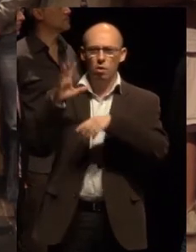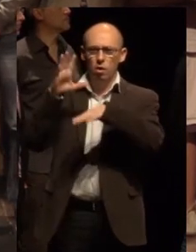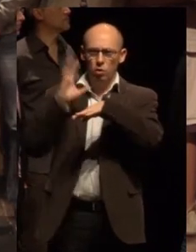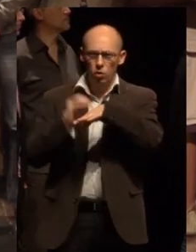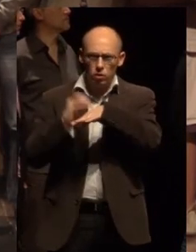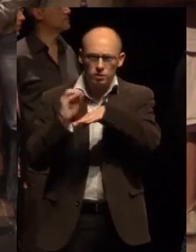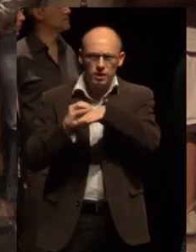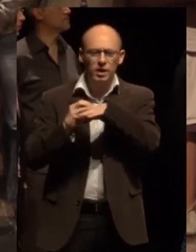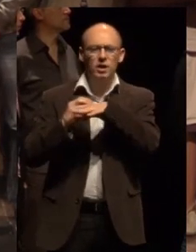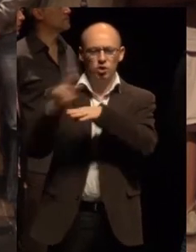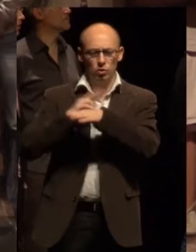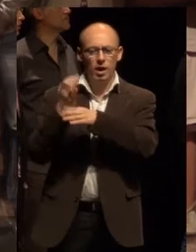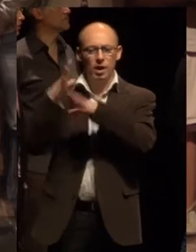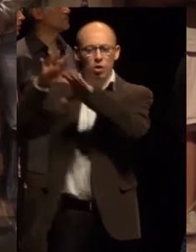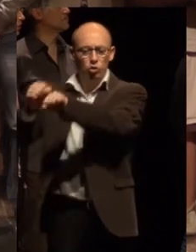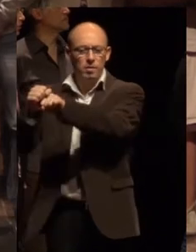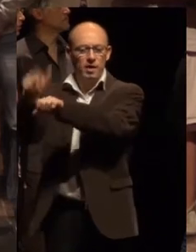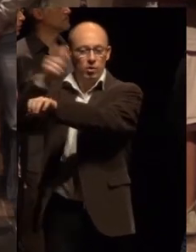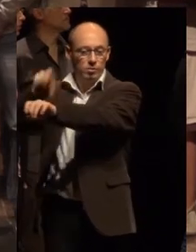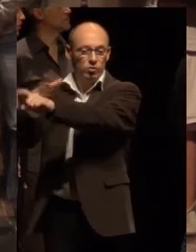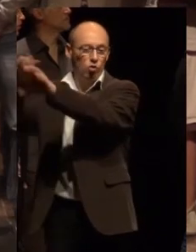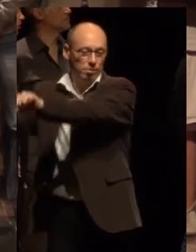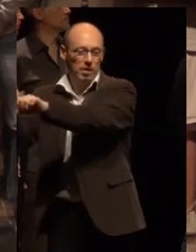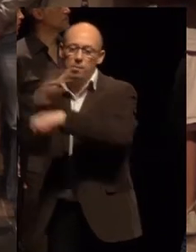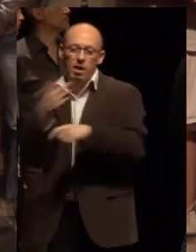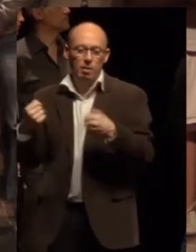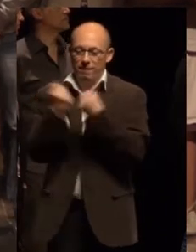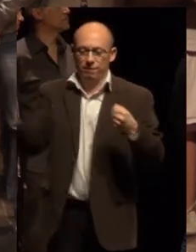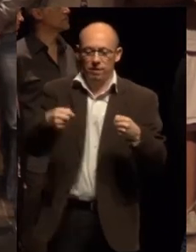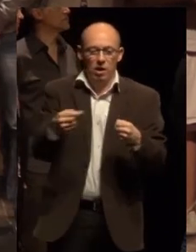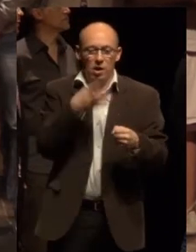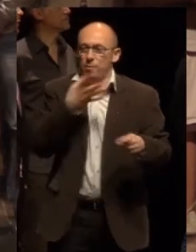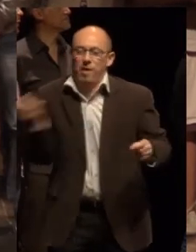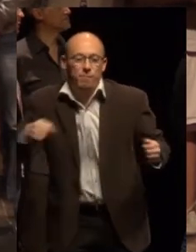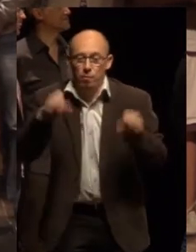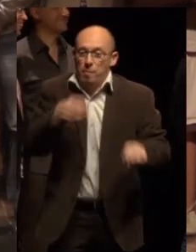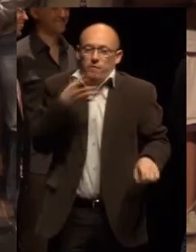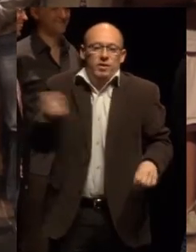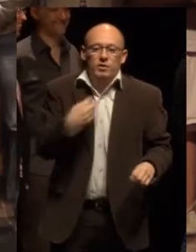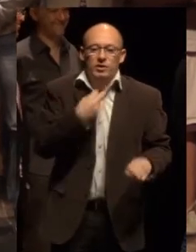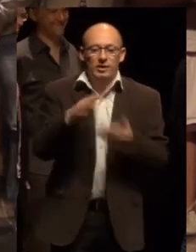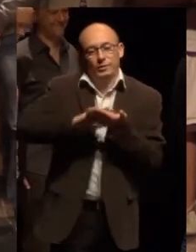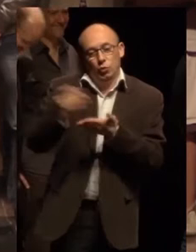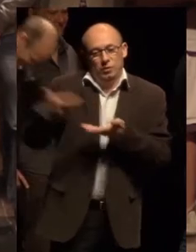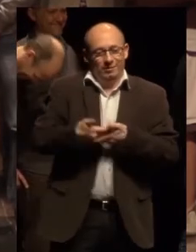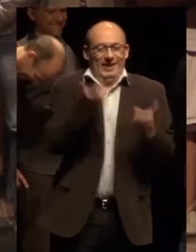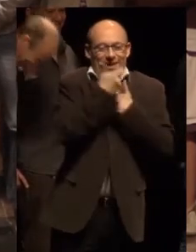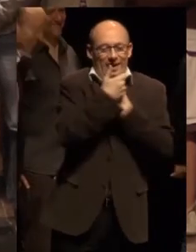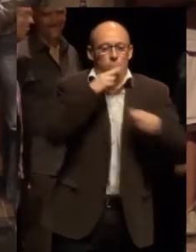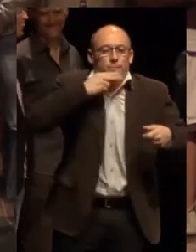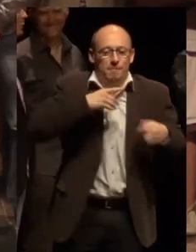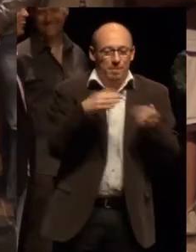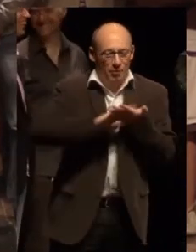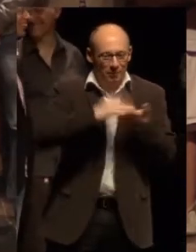en commission ce jour, et qui s'excusent de ne pas vouloir venir, de ne pas pouvoir venir. Là, parce que je vais me faire préciser. Donc